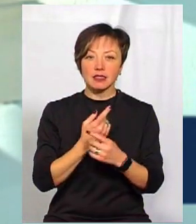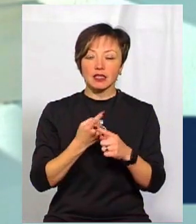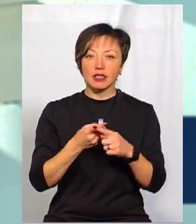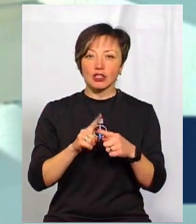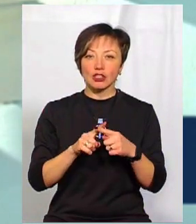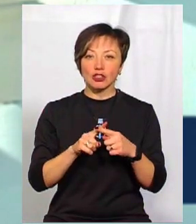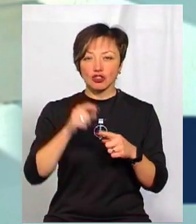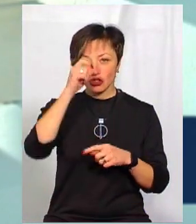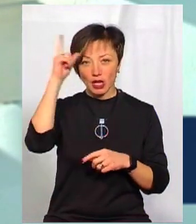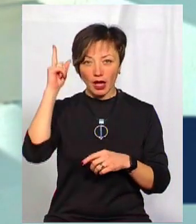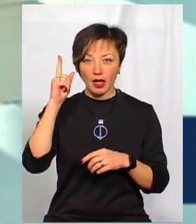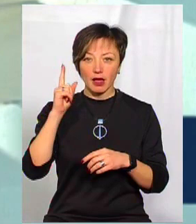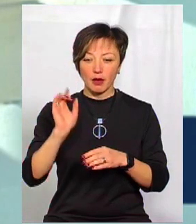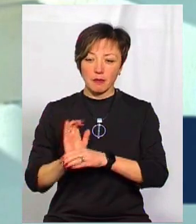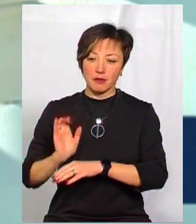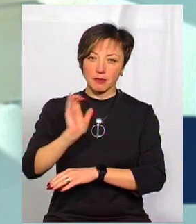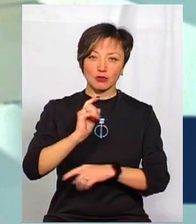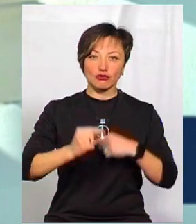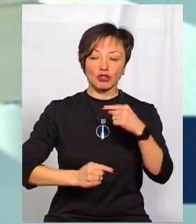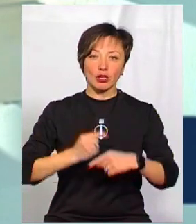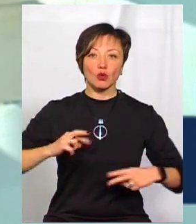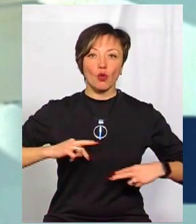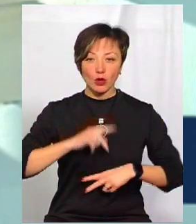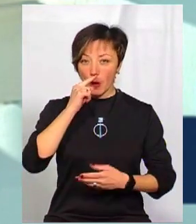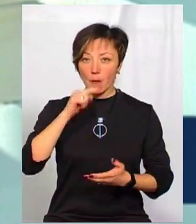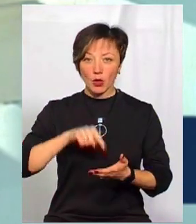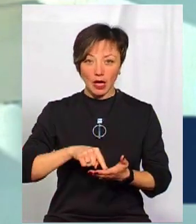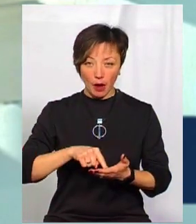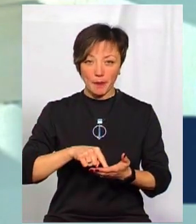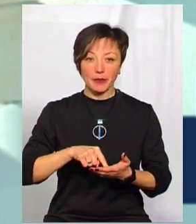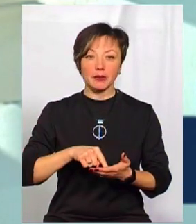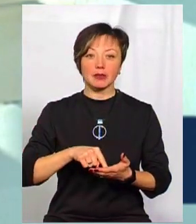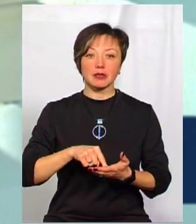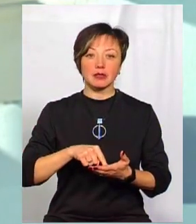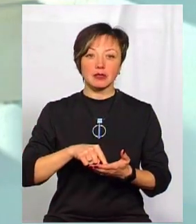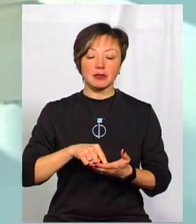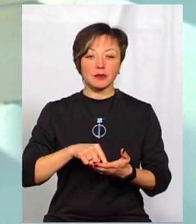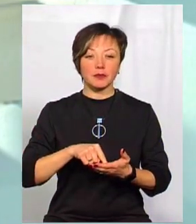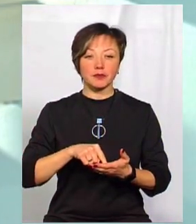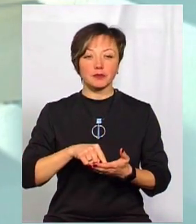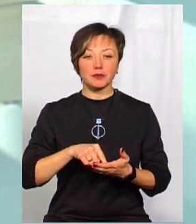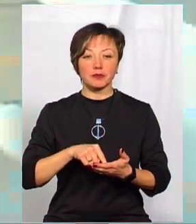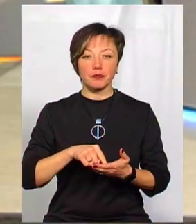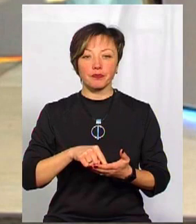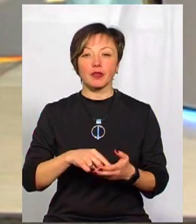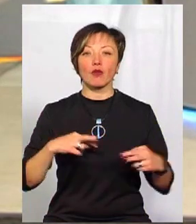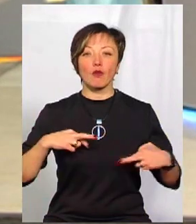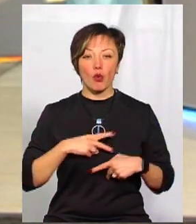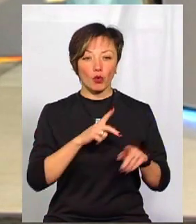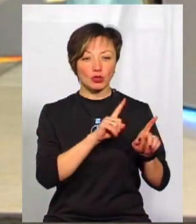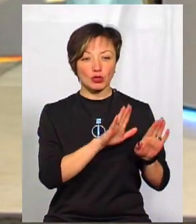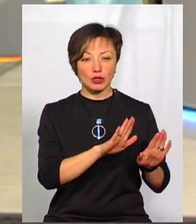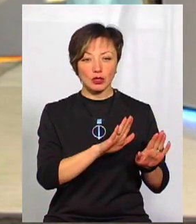транзитом, скажімо, пройшли через Угорщину. Потрапили на через Закарпаття. Угорщину, так, і в певний час вони